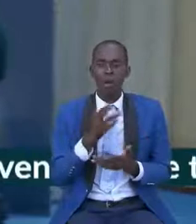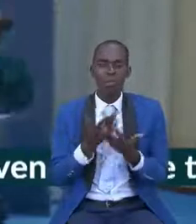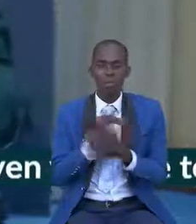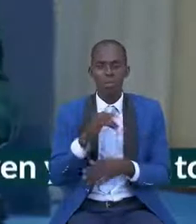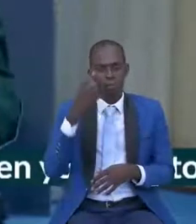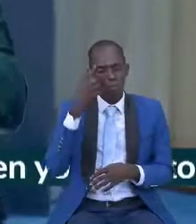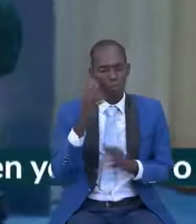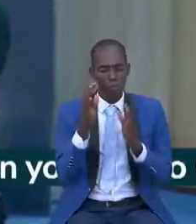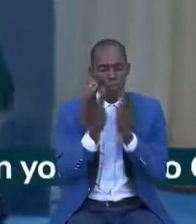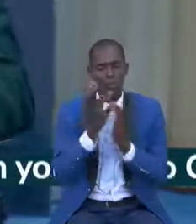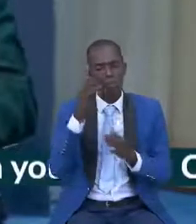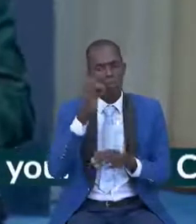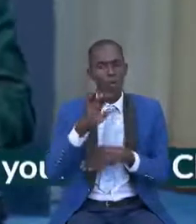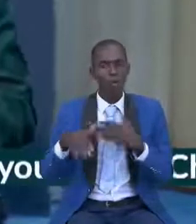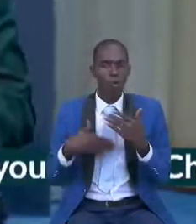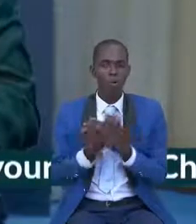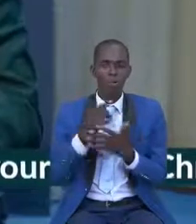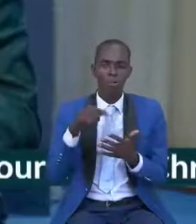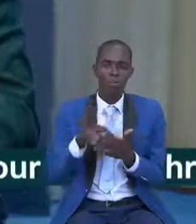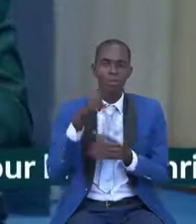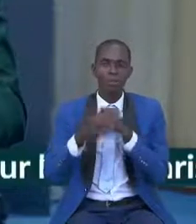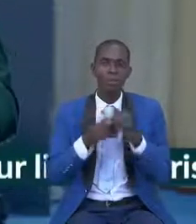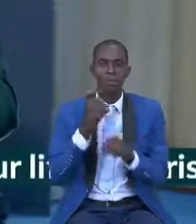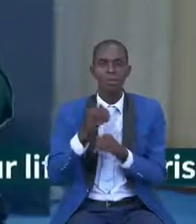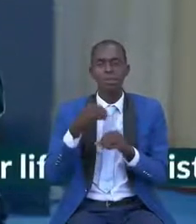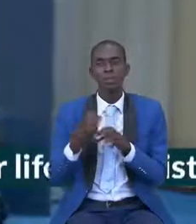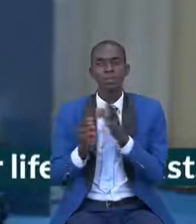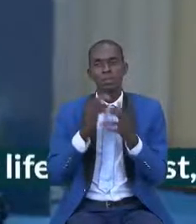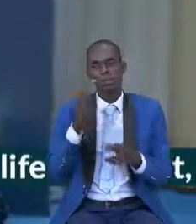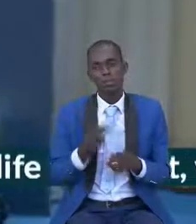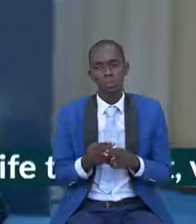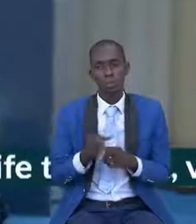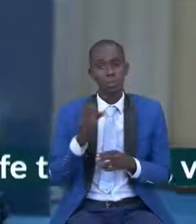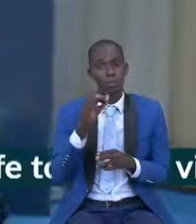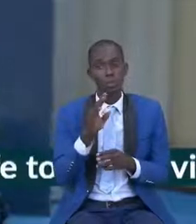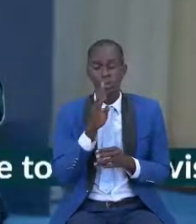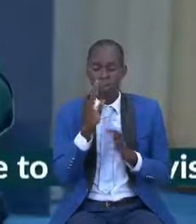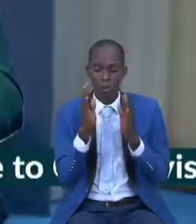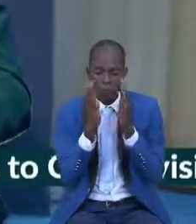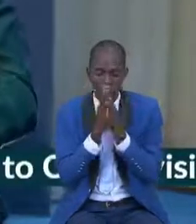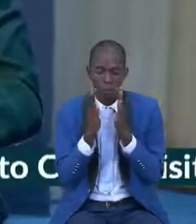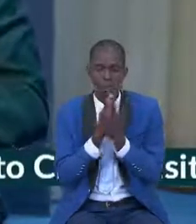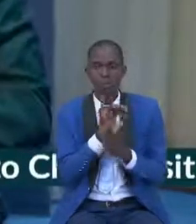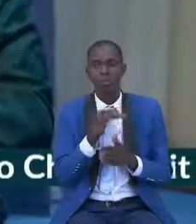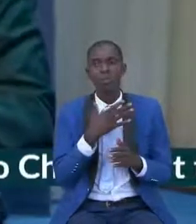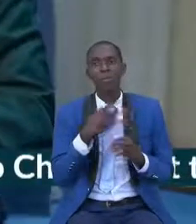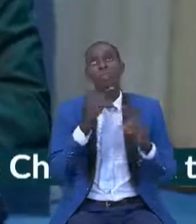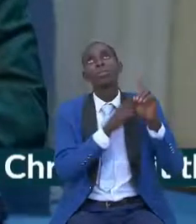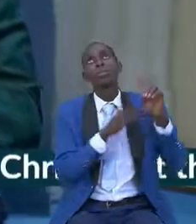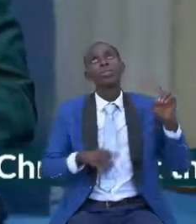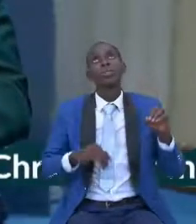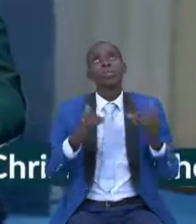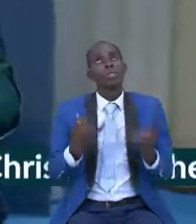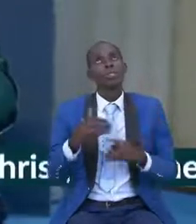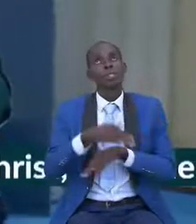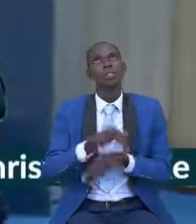aurez tout ce que vous cherchez pour ce que vous priez depuis des années au nom de Jésus. Soyez